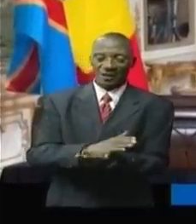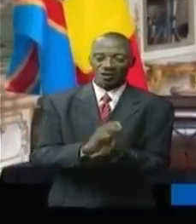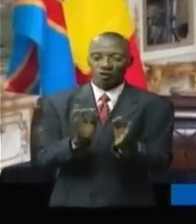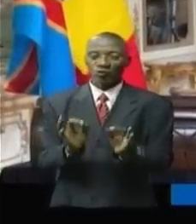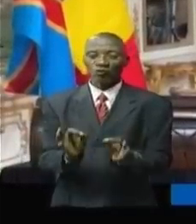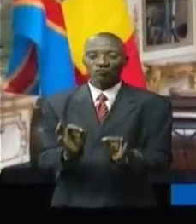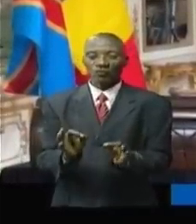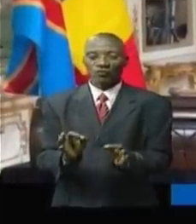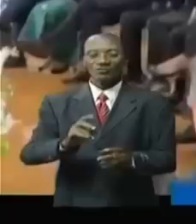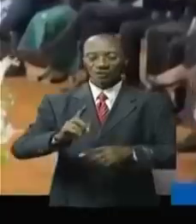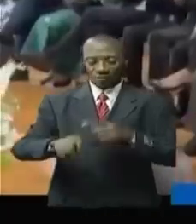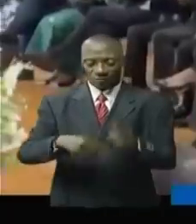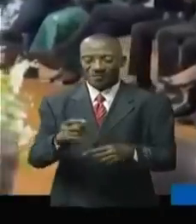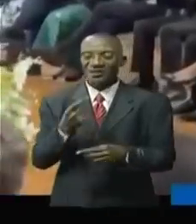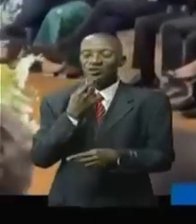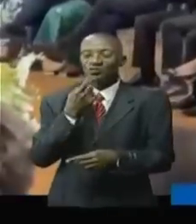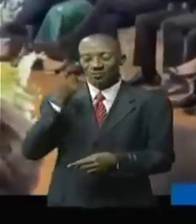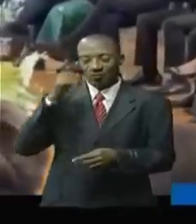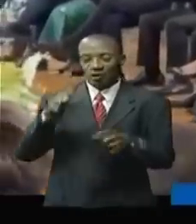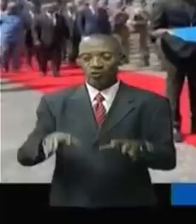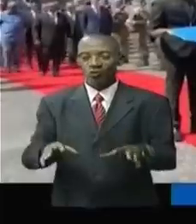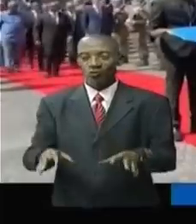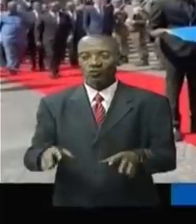avenir commun.